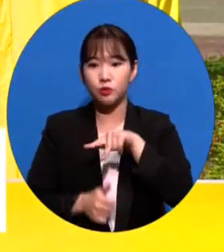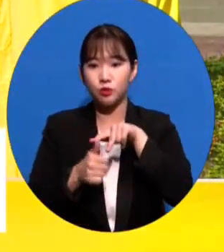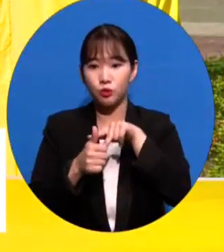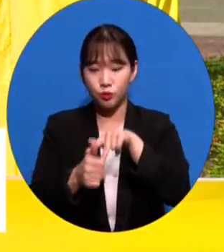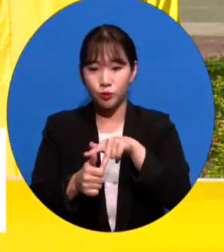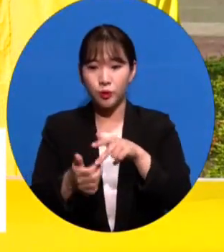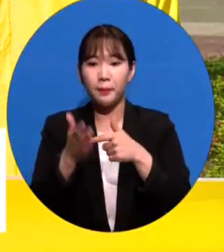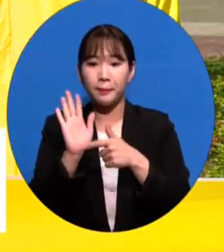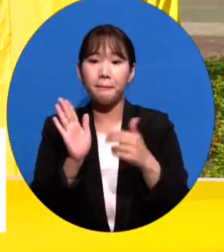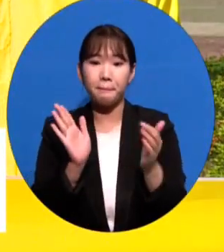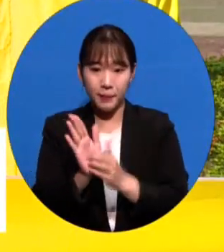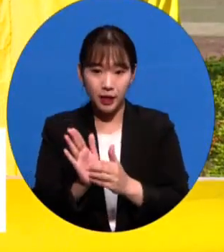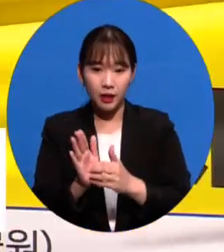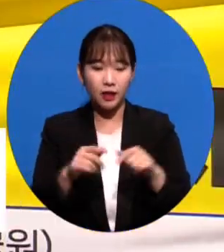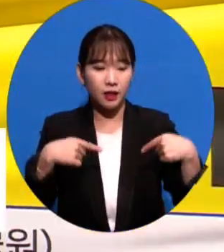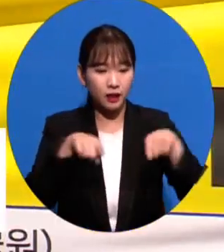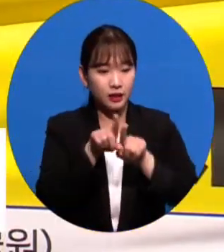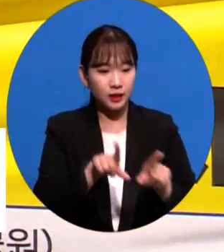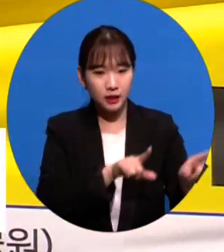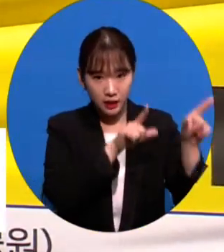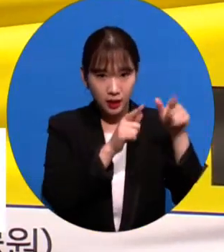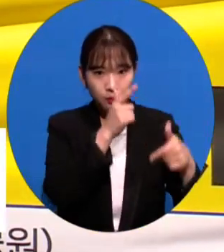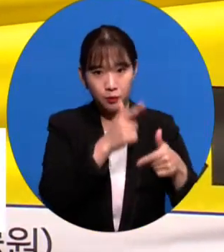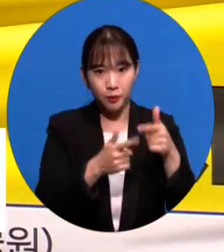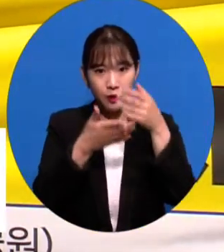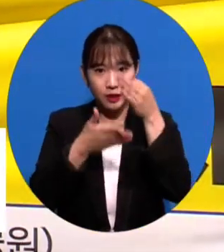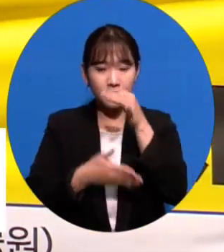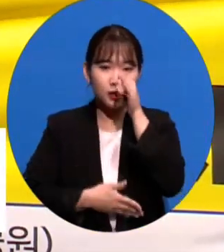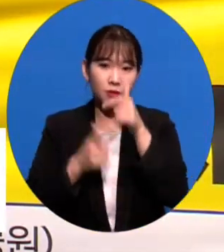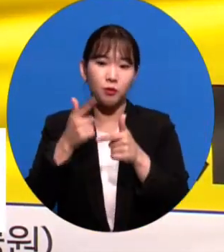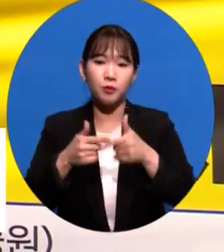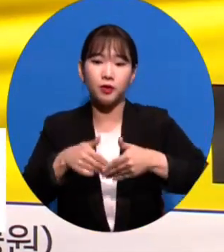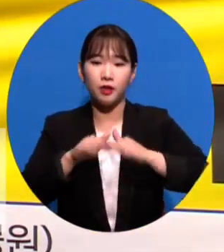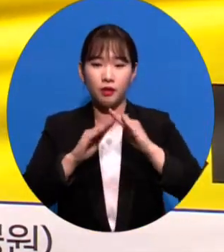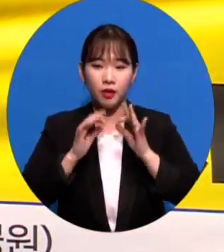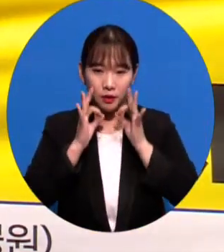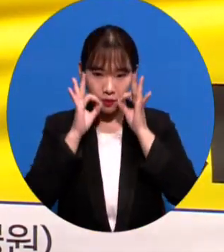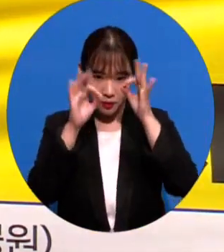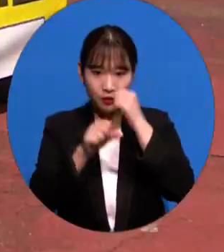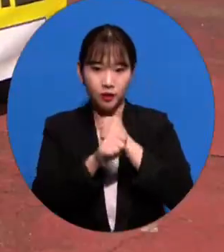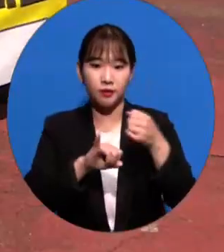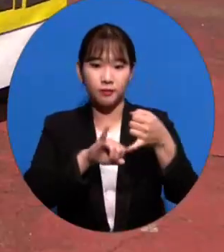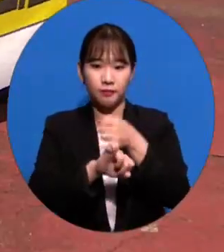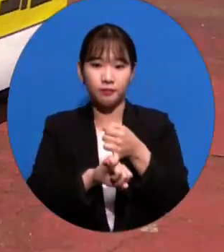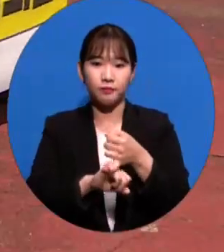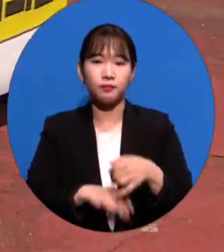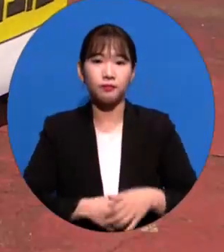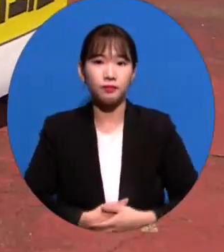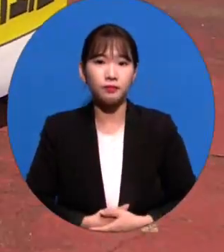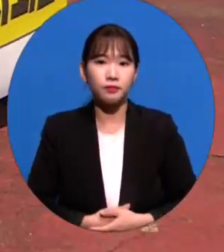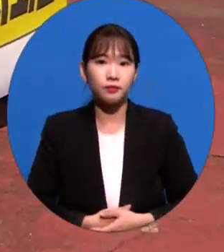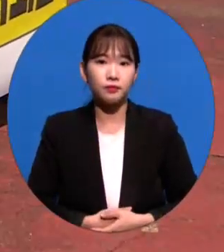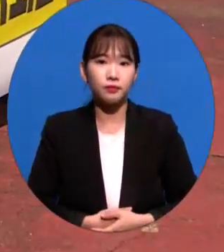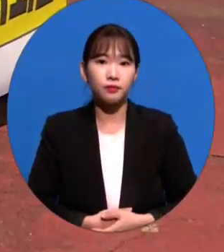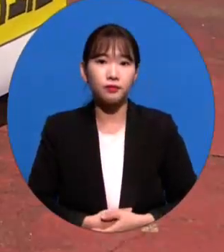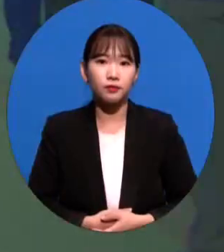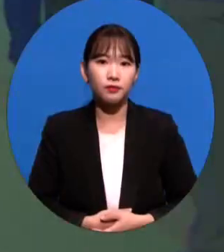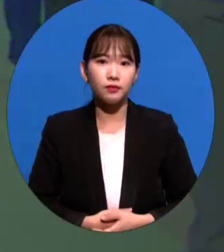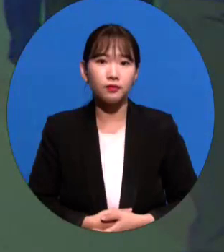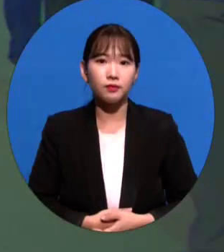선출했다며 같이 사는 목포, 가치 있는 목포를 만드는 데 최선을 다할 것을 약속했습니다.